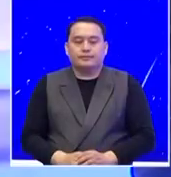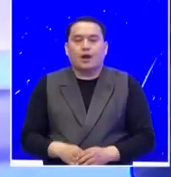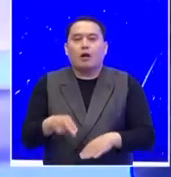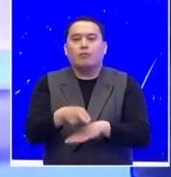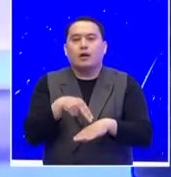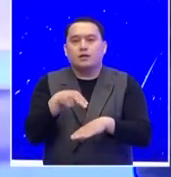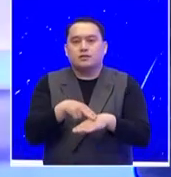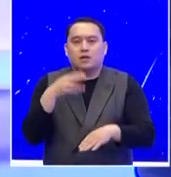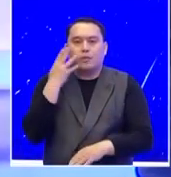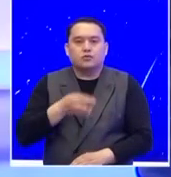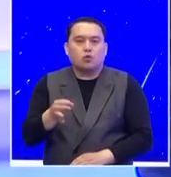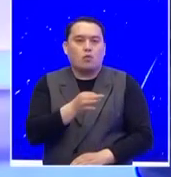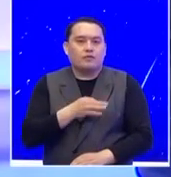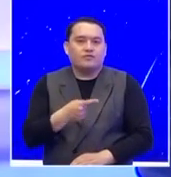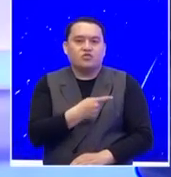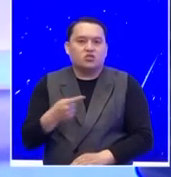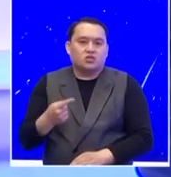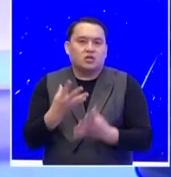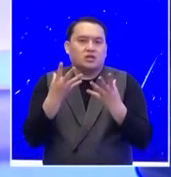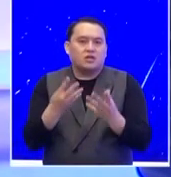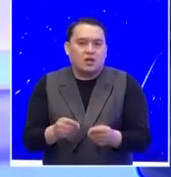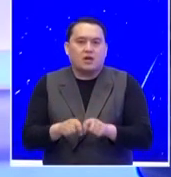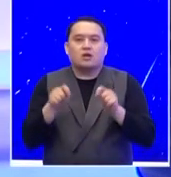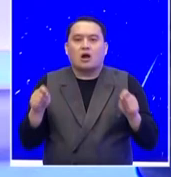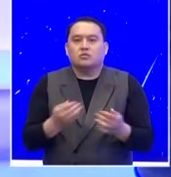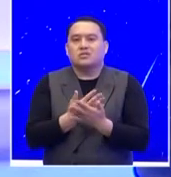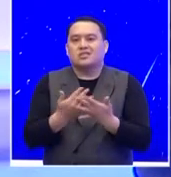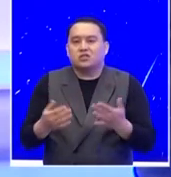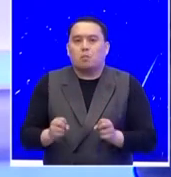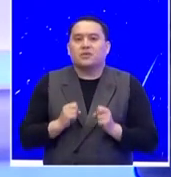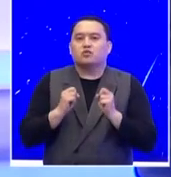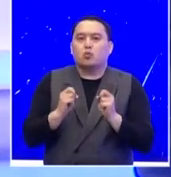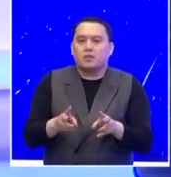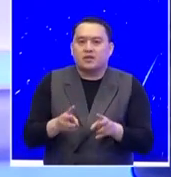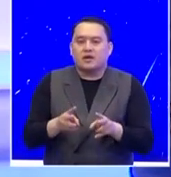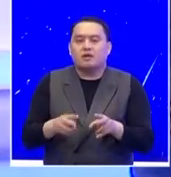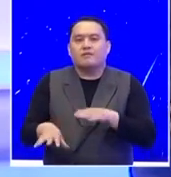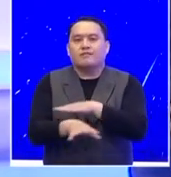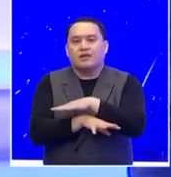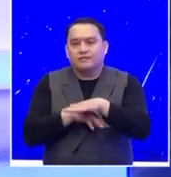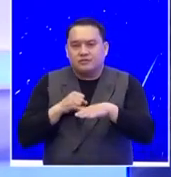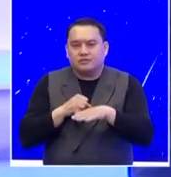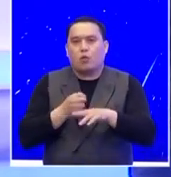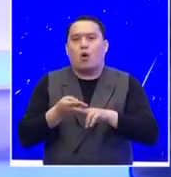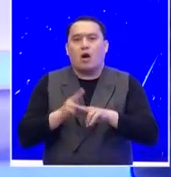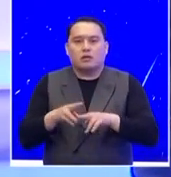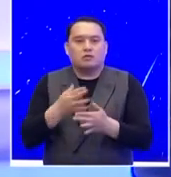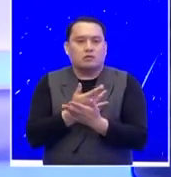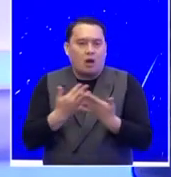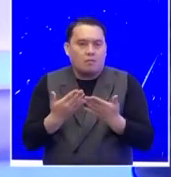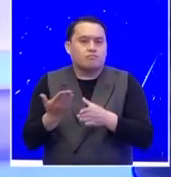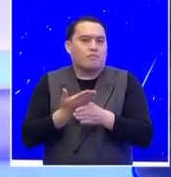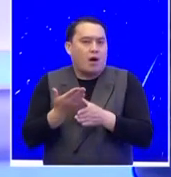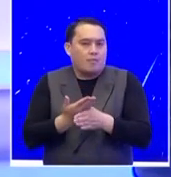Стражи порядка Алматинской области в течение нескольких дней раскрыли целый ряд различных преступлений имущественного характера. Некоторые из них